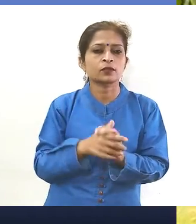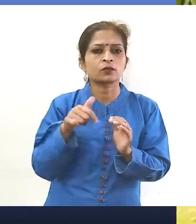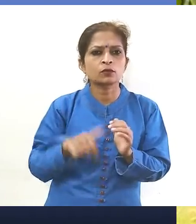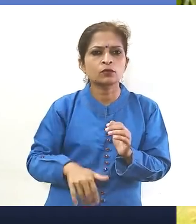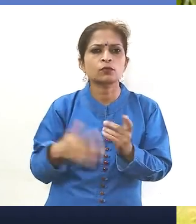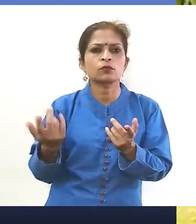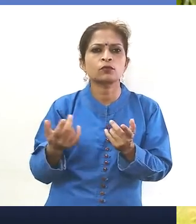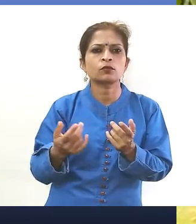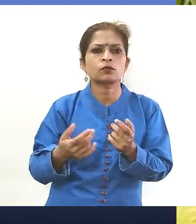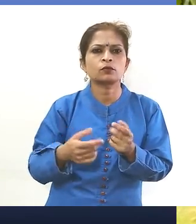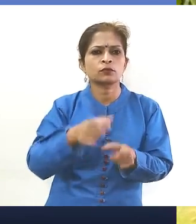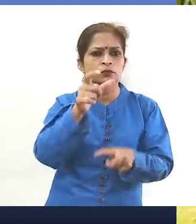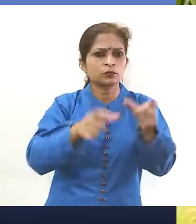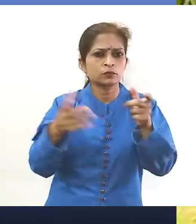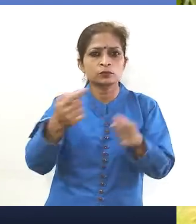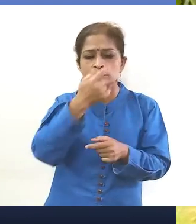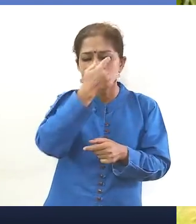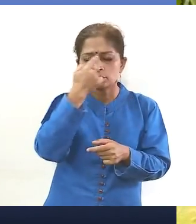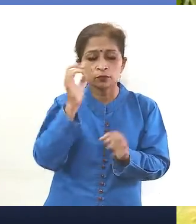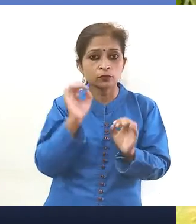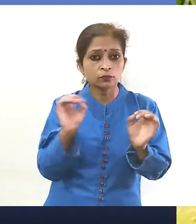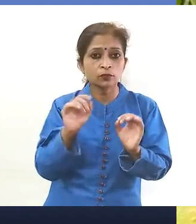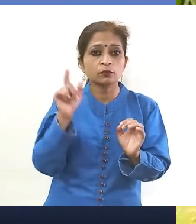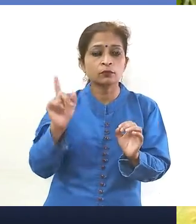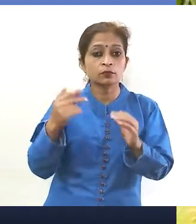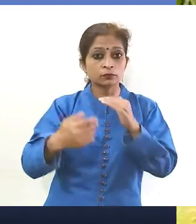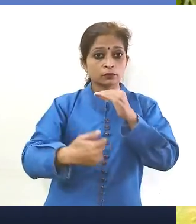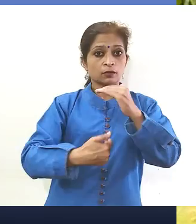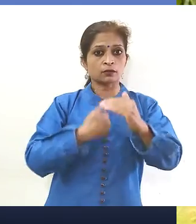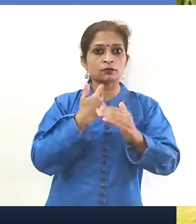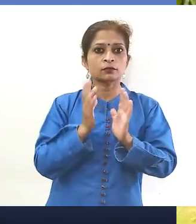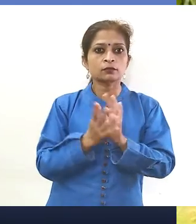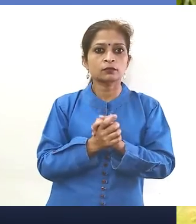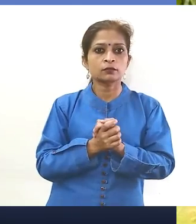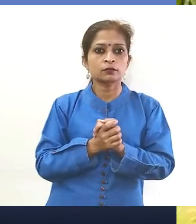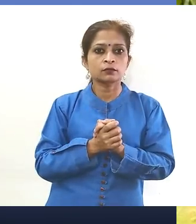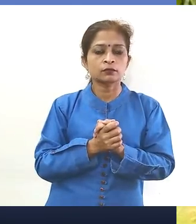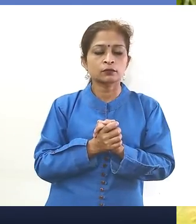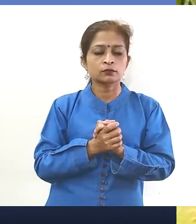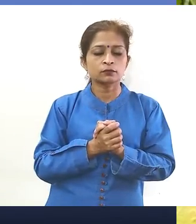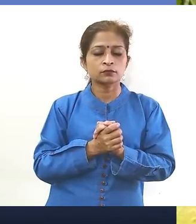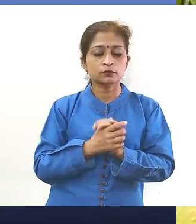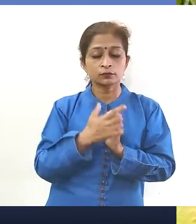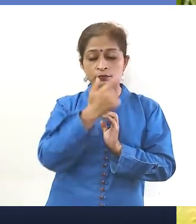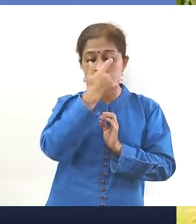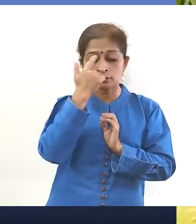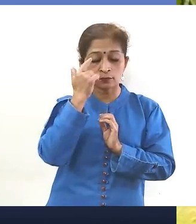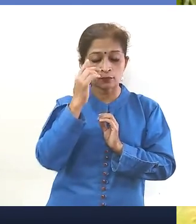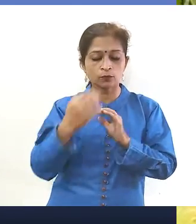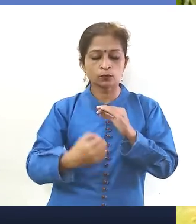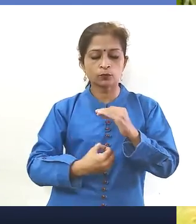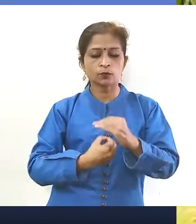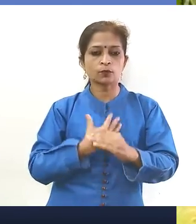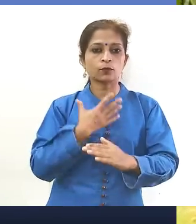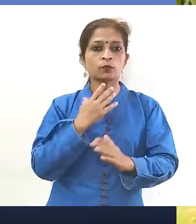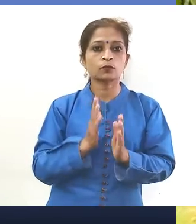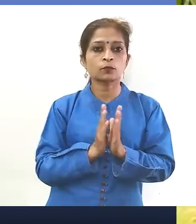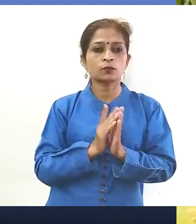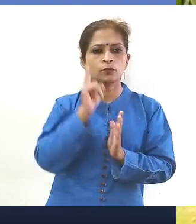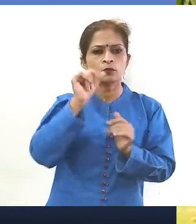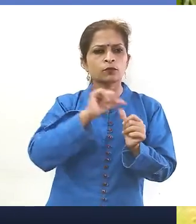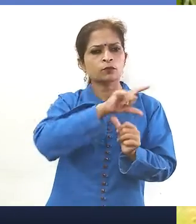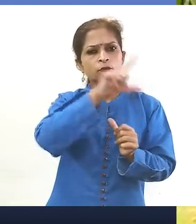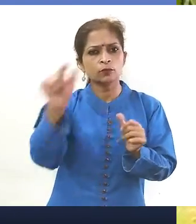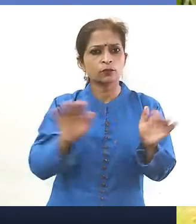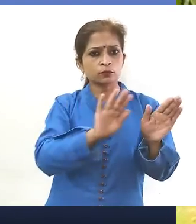और जिनके बाहर के चक्षु नहीं है तो भी अंतःचक्षु अंतःप्रज्ञा भगवान ने सबको दी हुई है, और